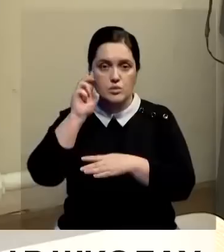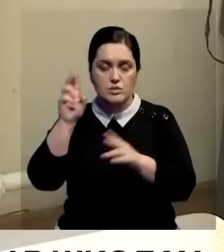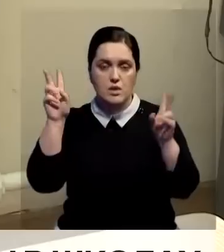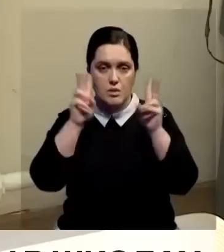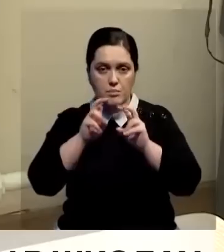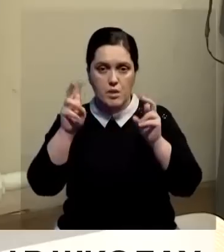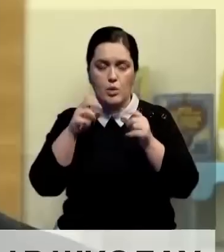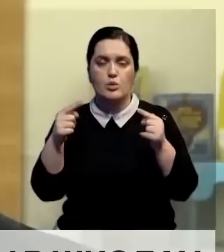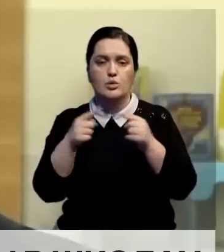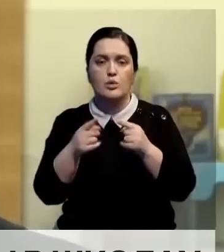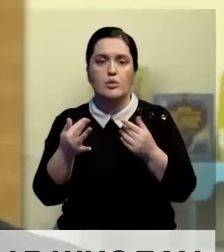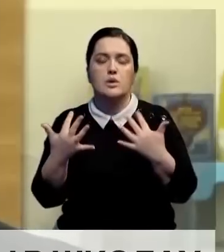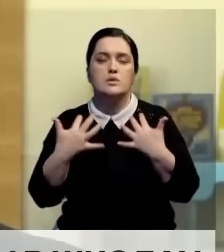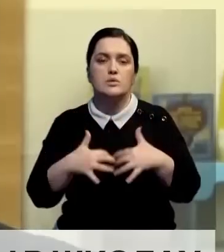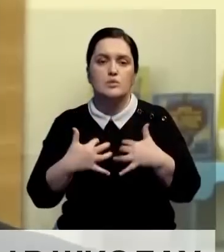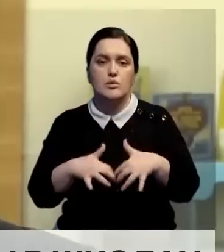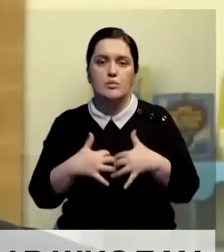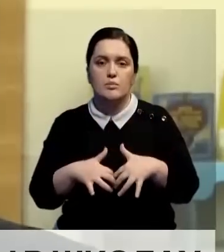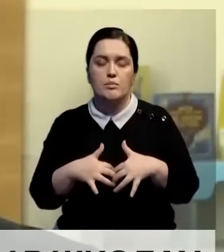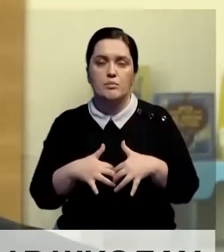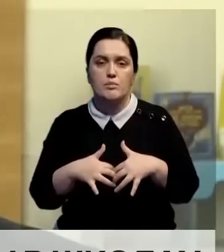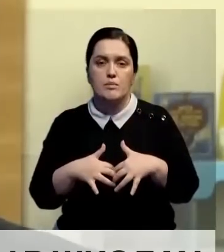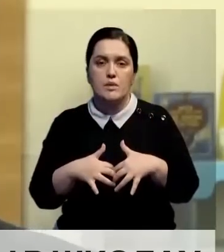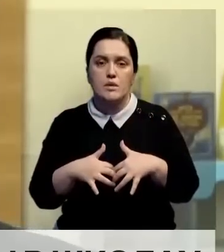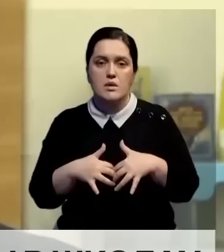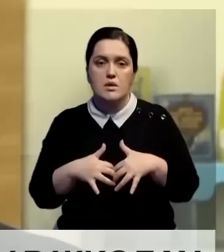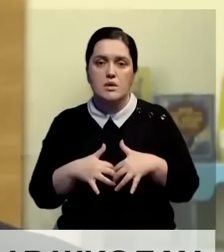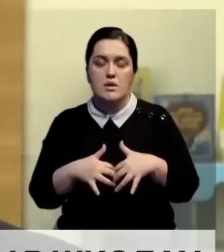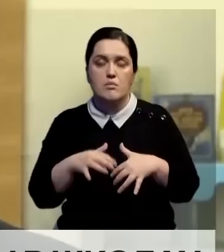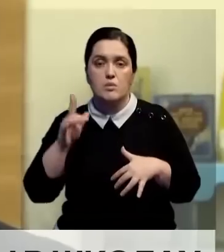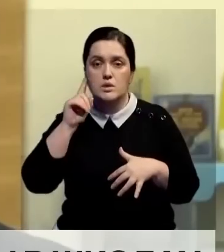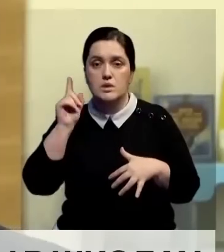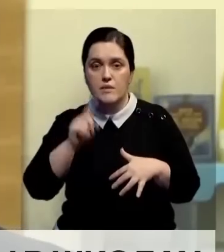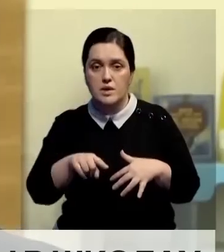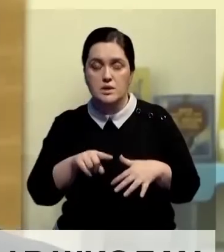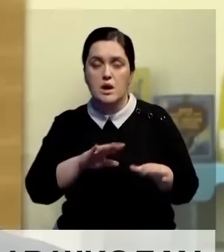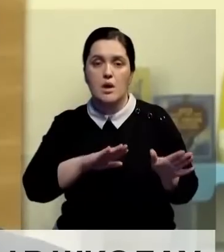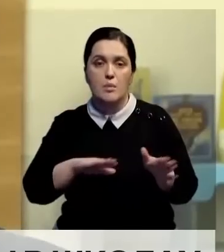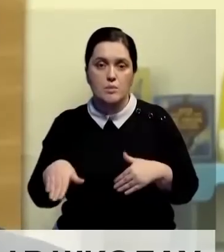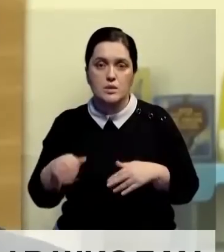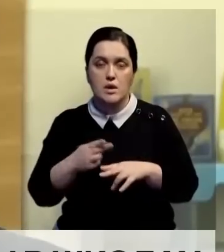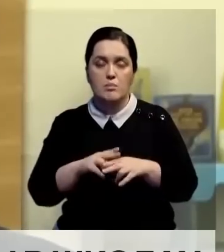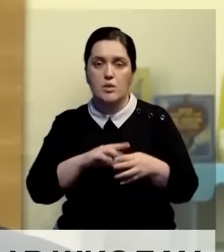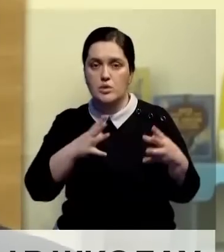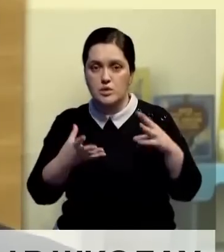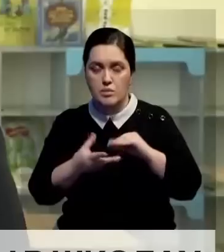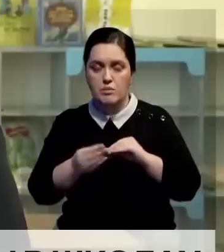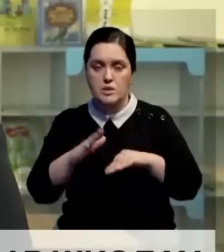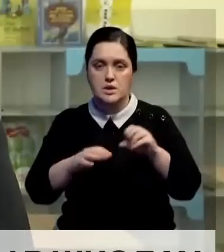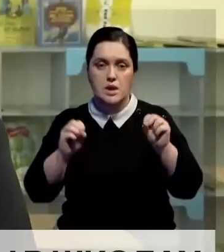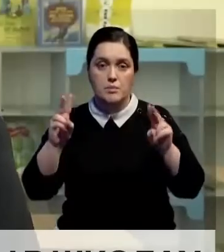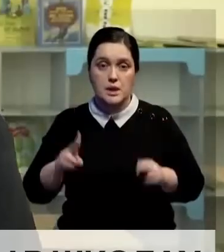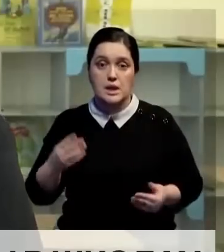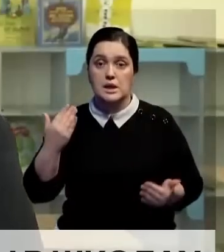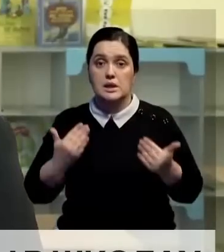экспертизу. Точная сумма по оценке ремонта будет известна только после заключения экспертов.